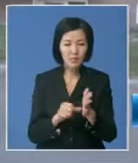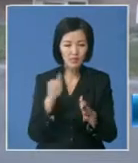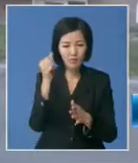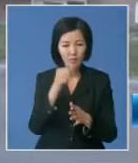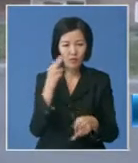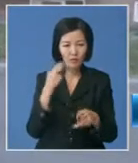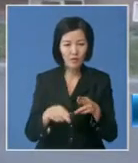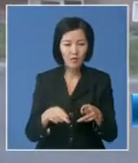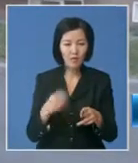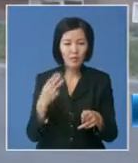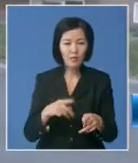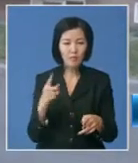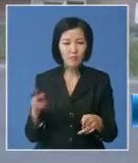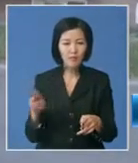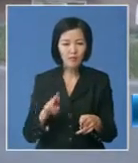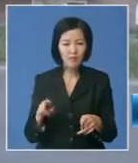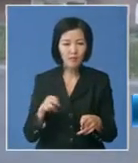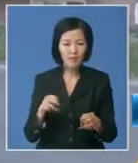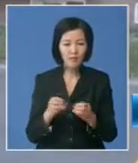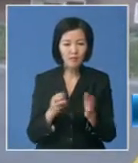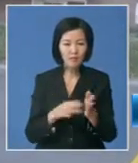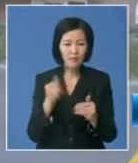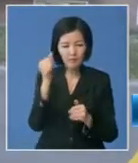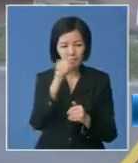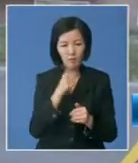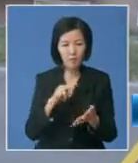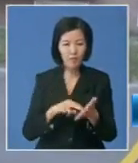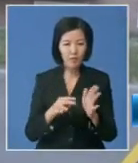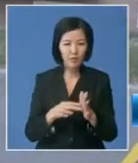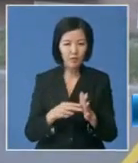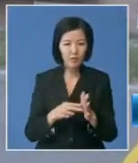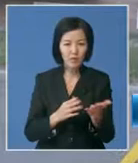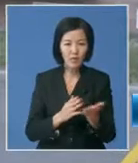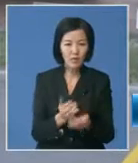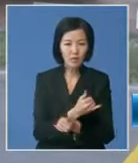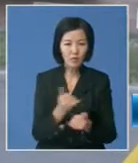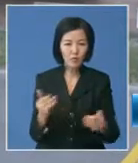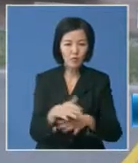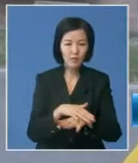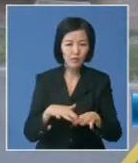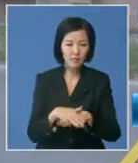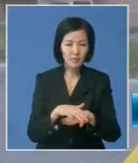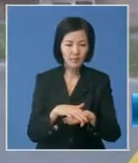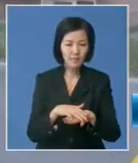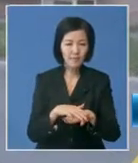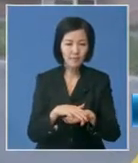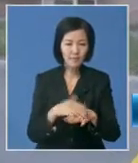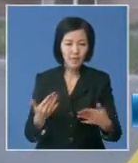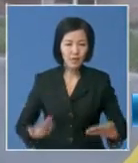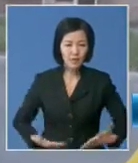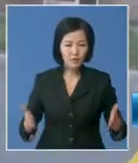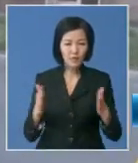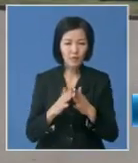строительства 31 января 18 года планируются обслуживание населения жилого комплекса